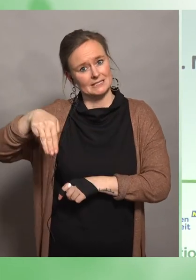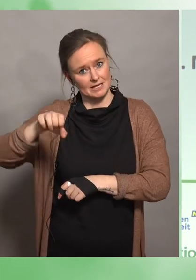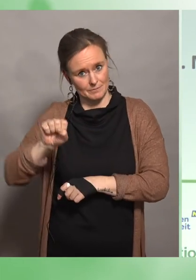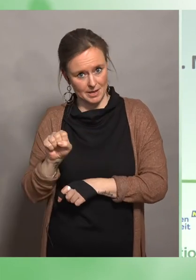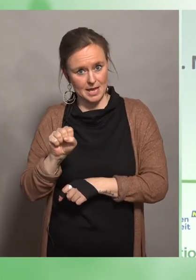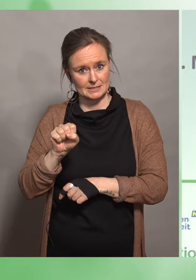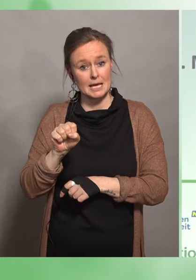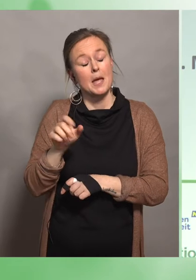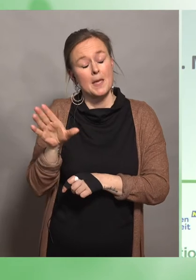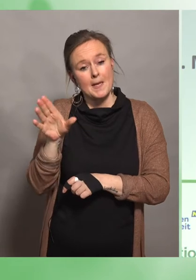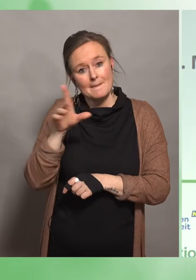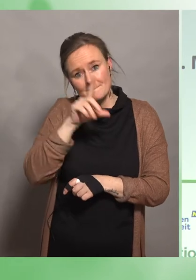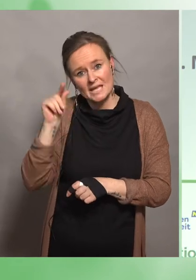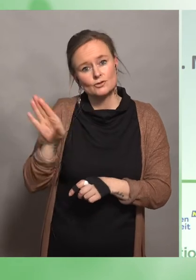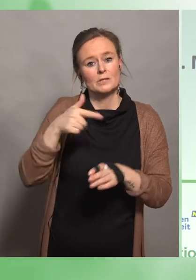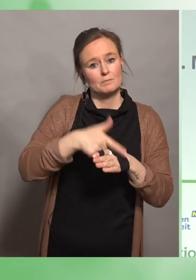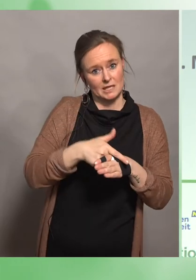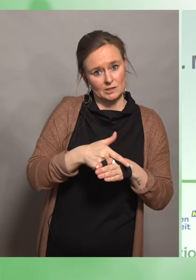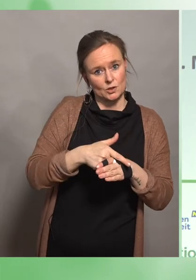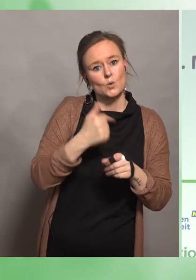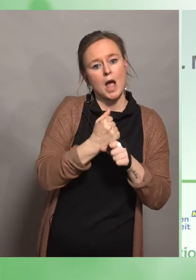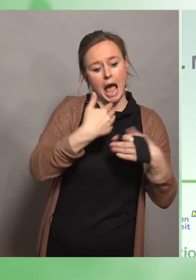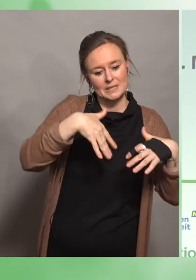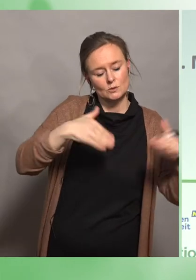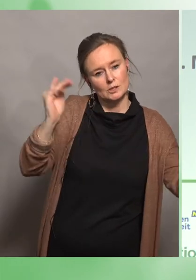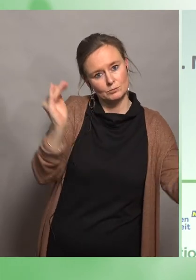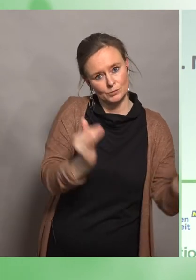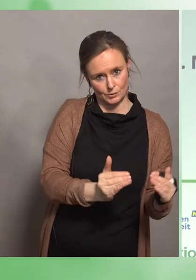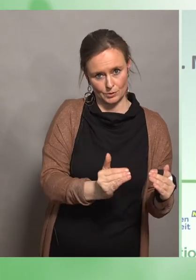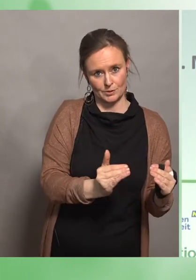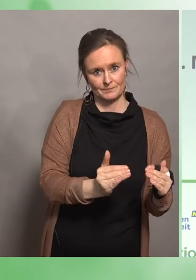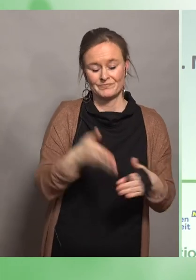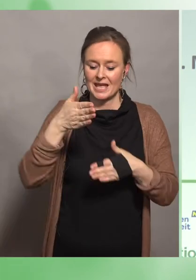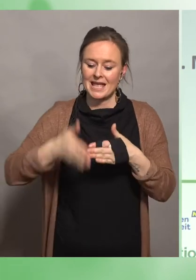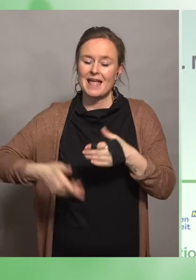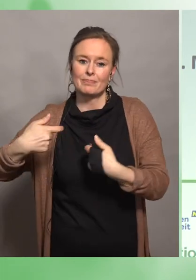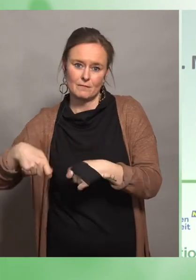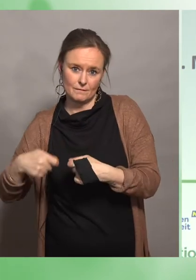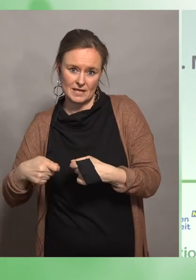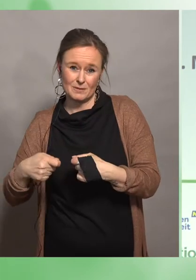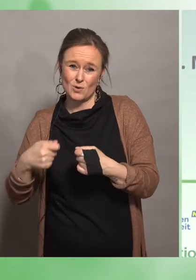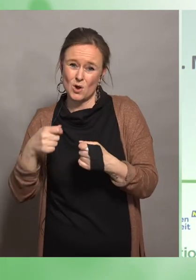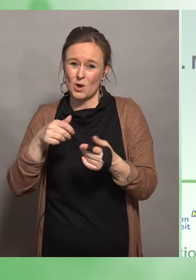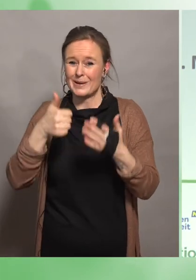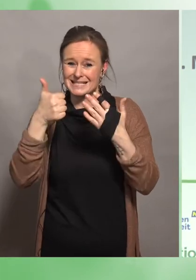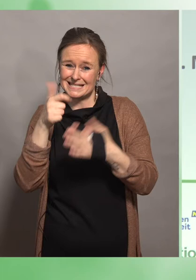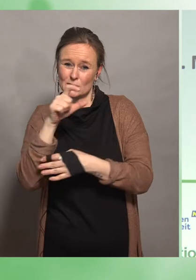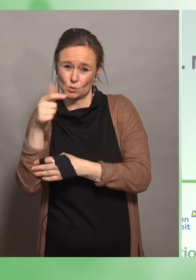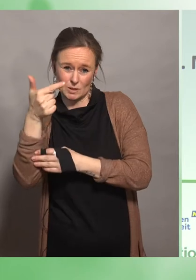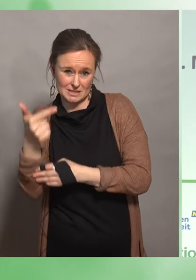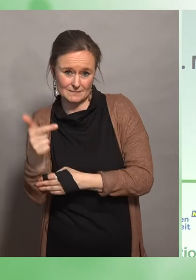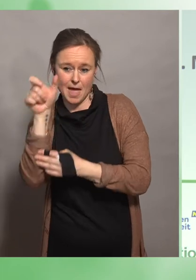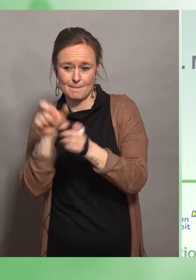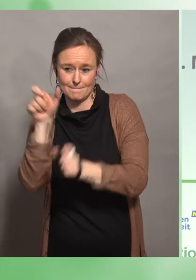den Menschen mit Behinderung die Arbeitslosigkeit senken konnten. Ende Februar lag sie um 602